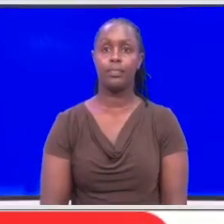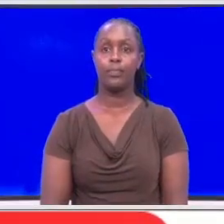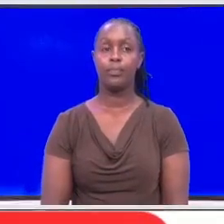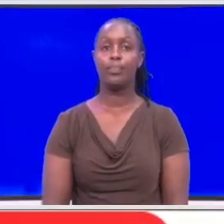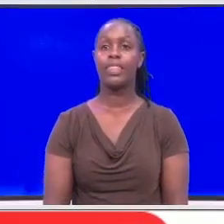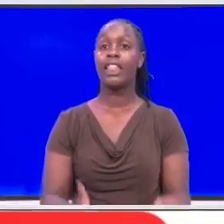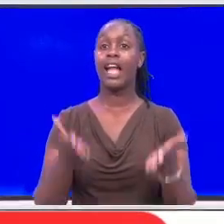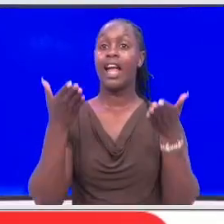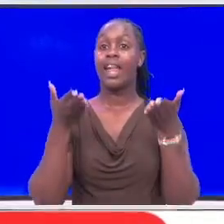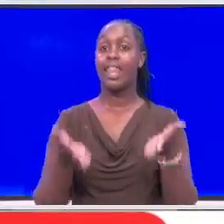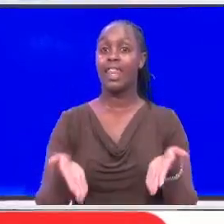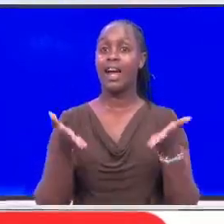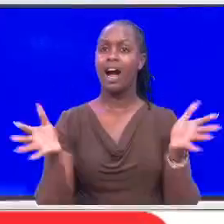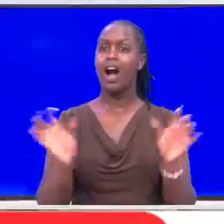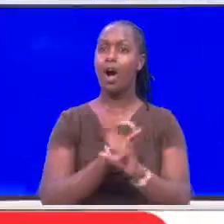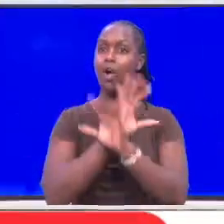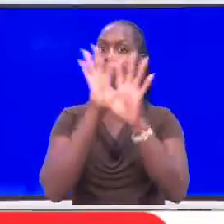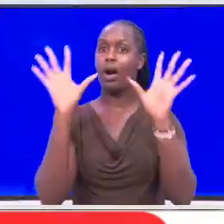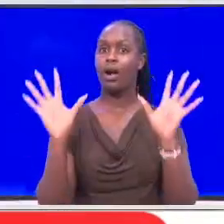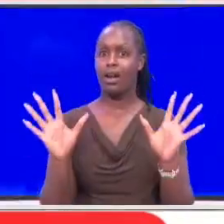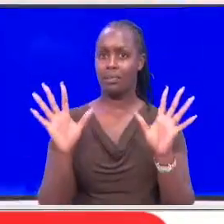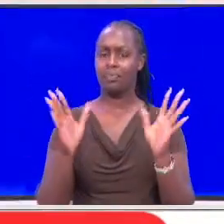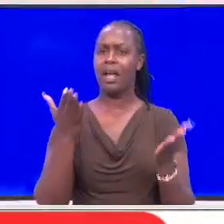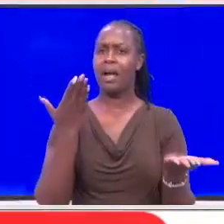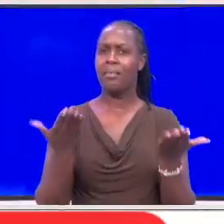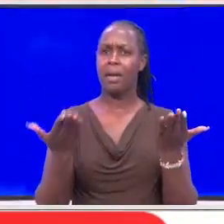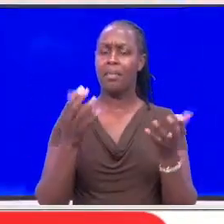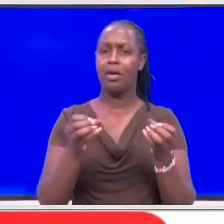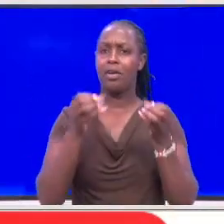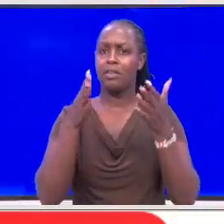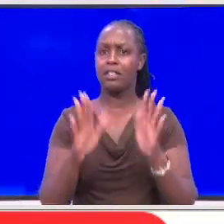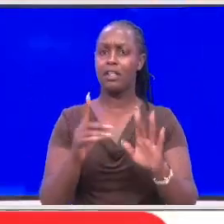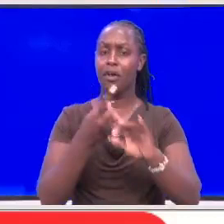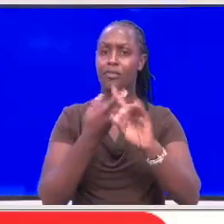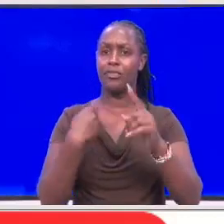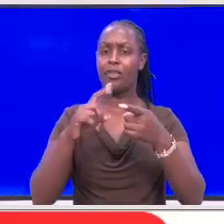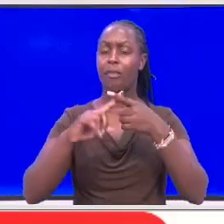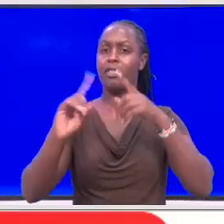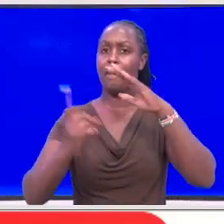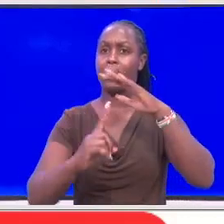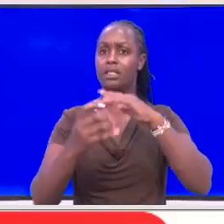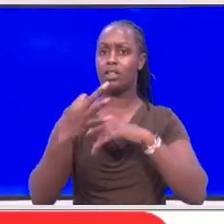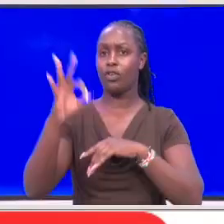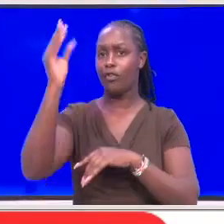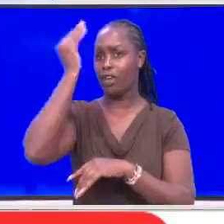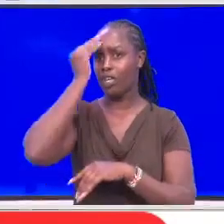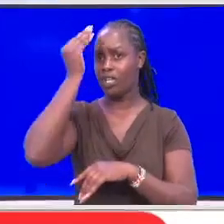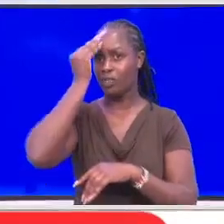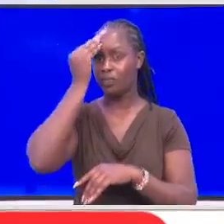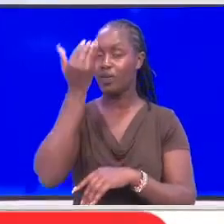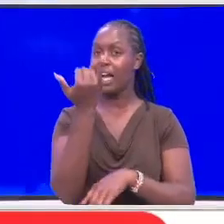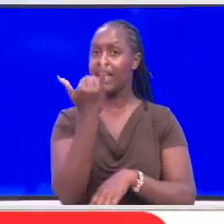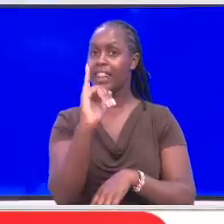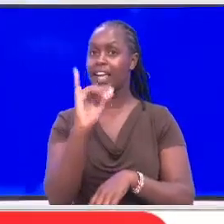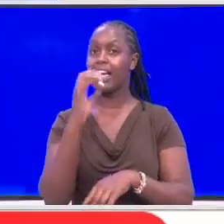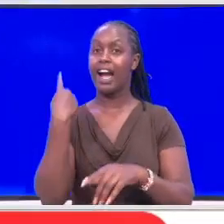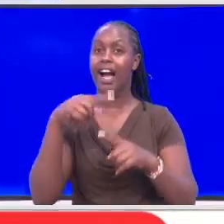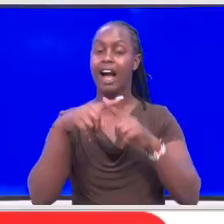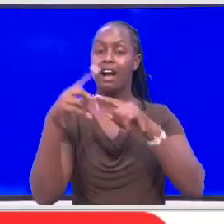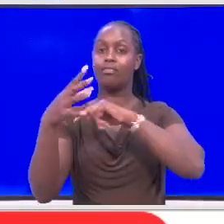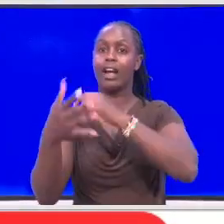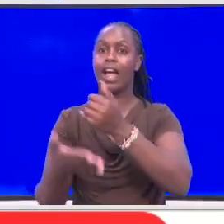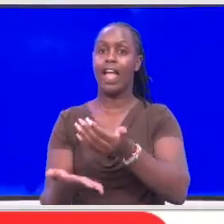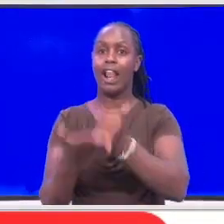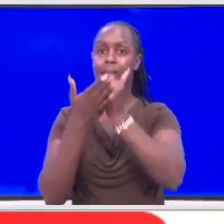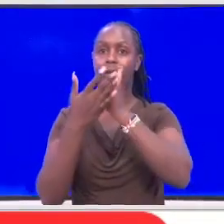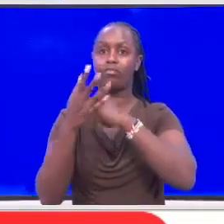Sasa imebainika kuwa huenda maafisa kutoka kwenye Wizara ya Elimu ndio wahusika wakuu wa usambazaji wa karatasi za